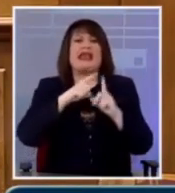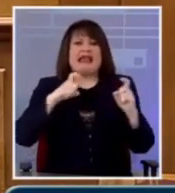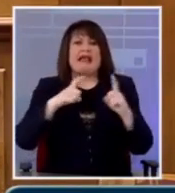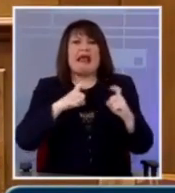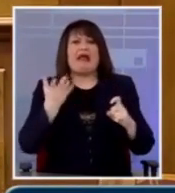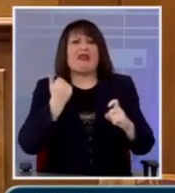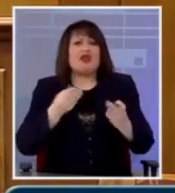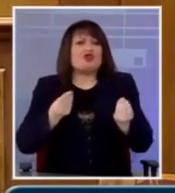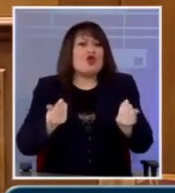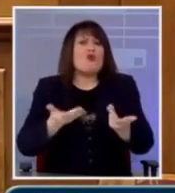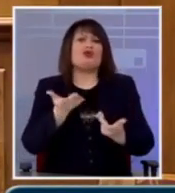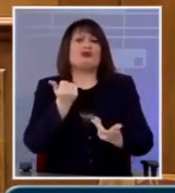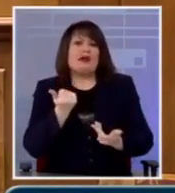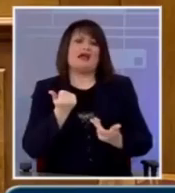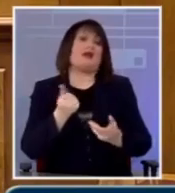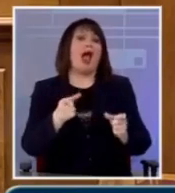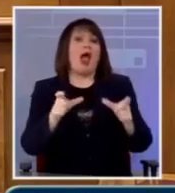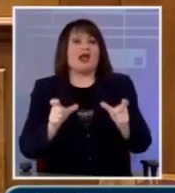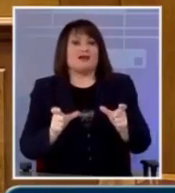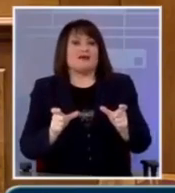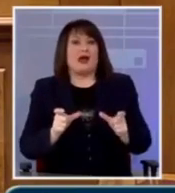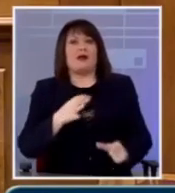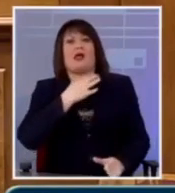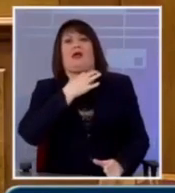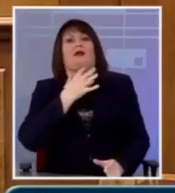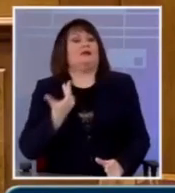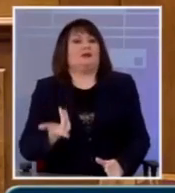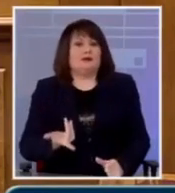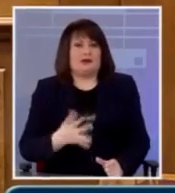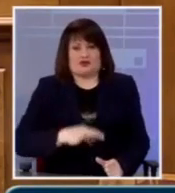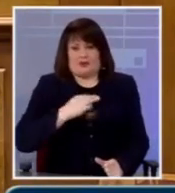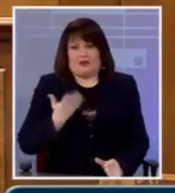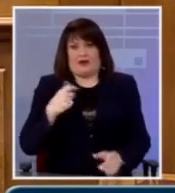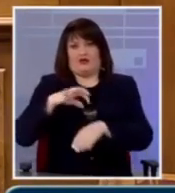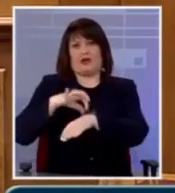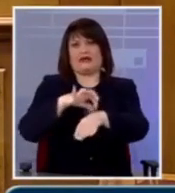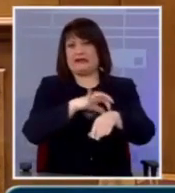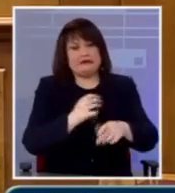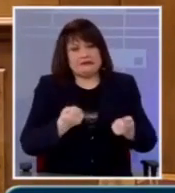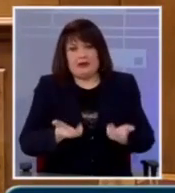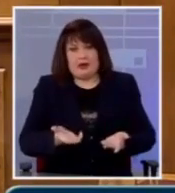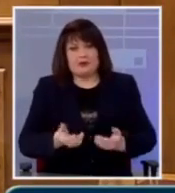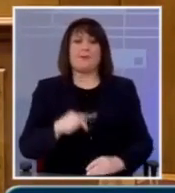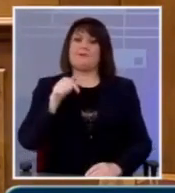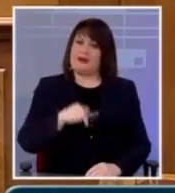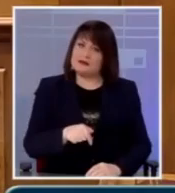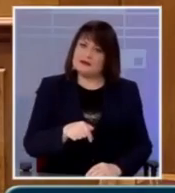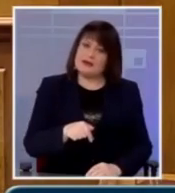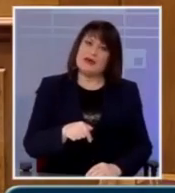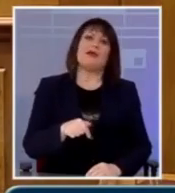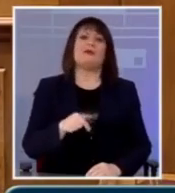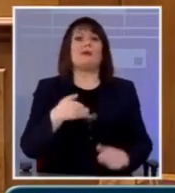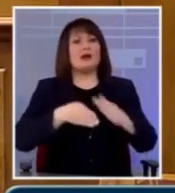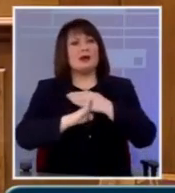και μέσων, ανασφάλεια, απόγνωση και αναξιοπρέπεια των ασθενών. Σήμερα, η ευχερής πρόσβαση στο